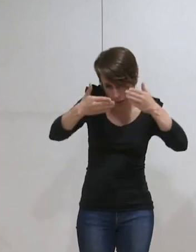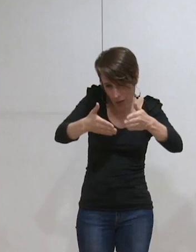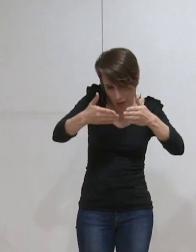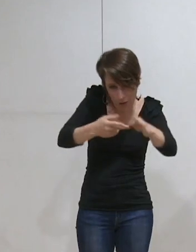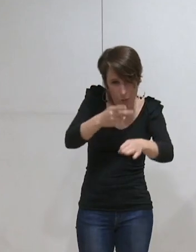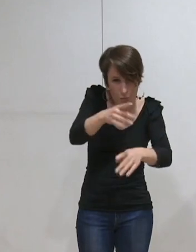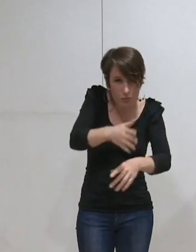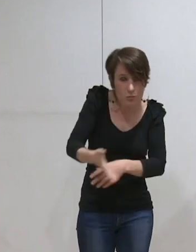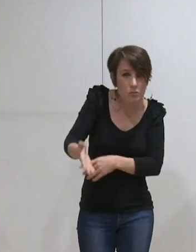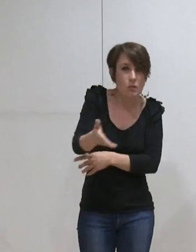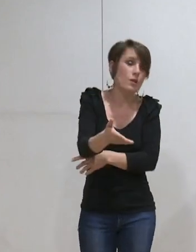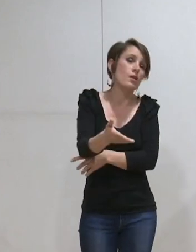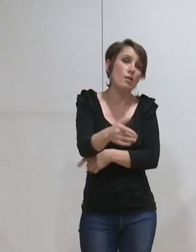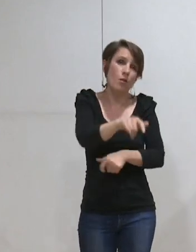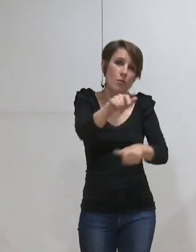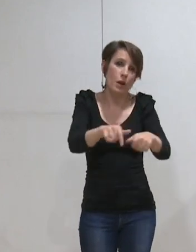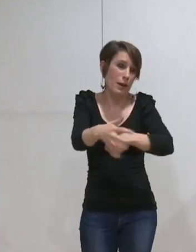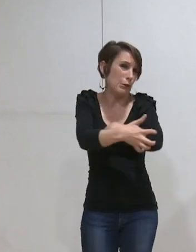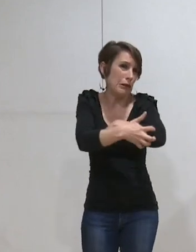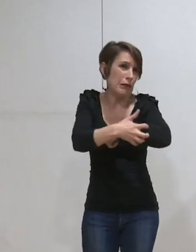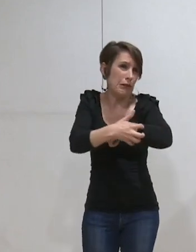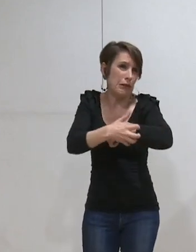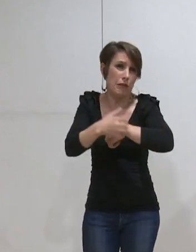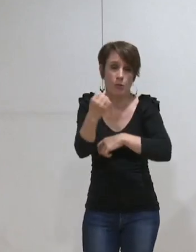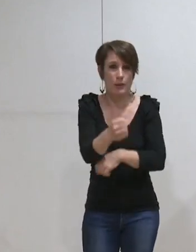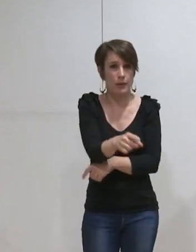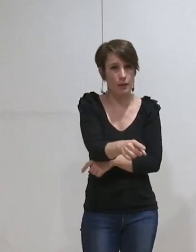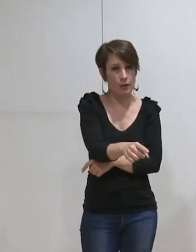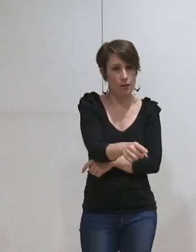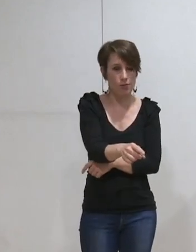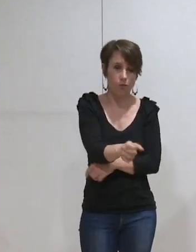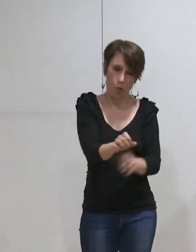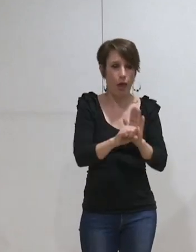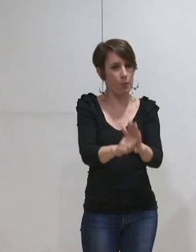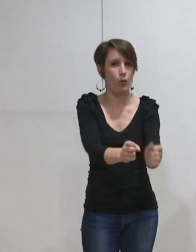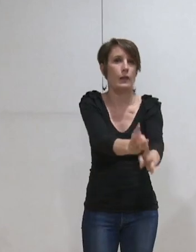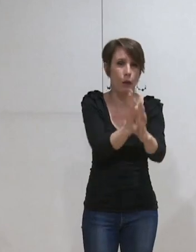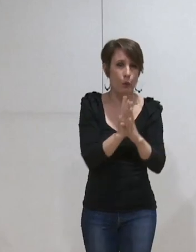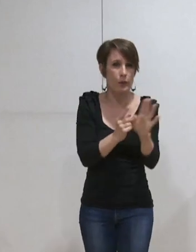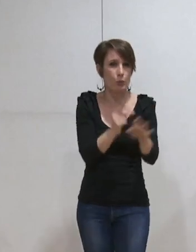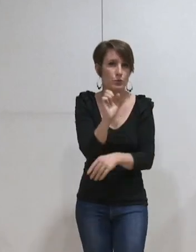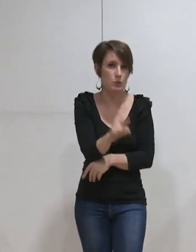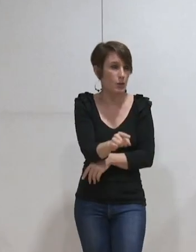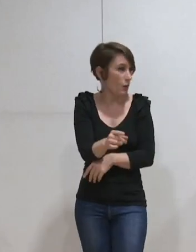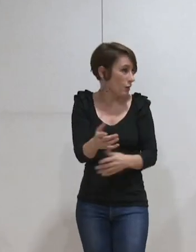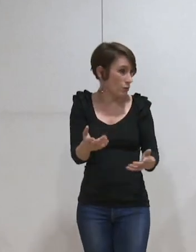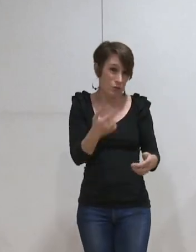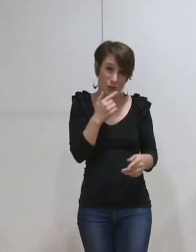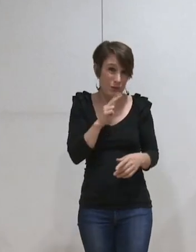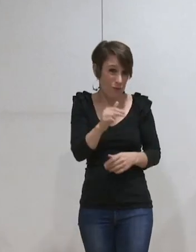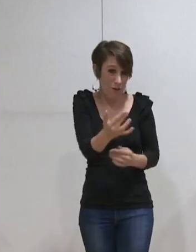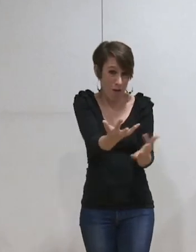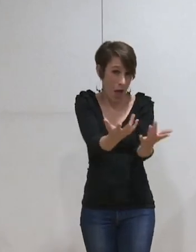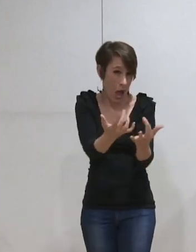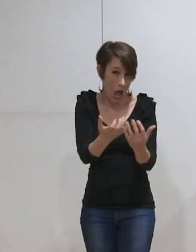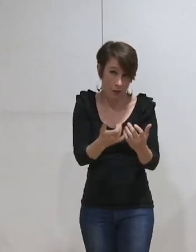catégories les les plus défavorisé c'està-dire que vous allez attirer une population qui va encore